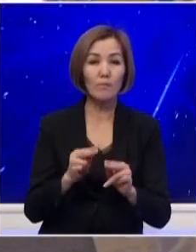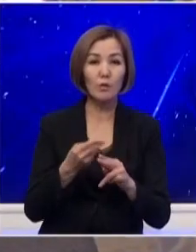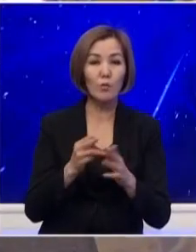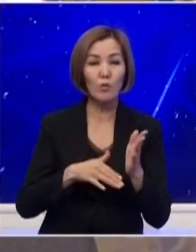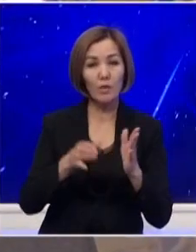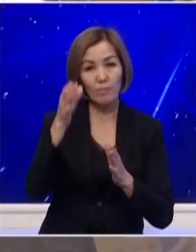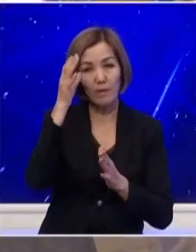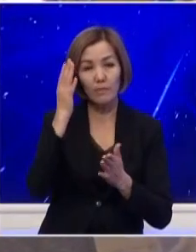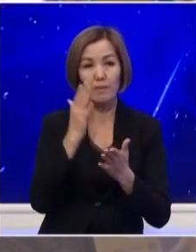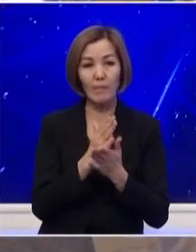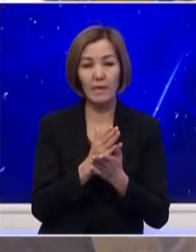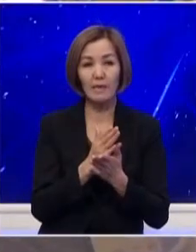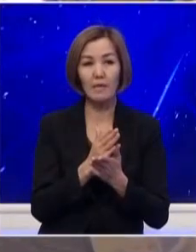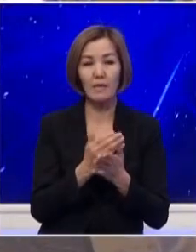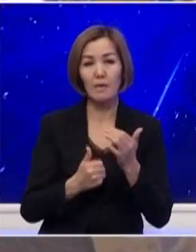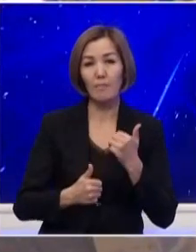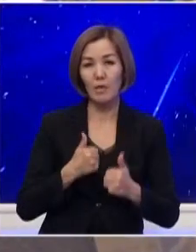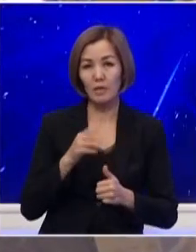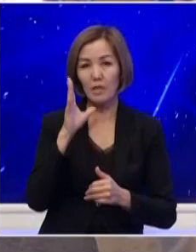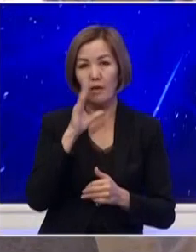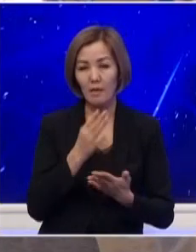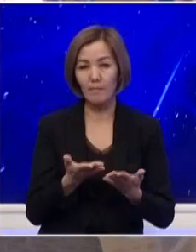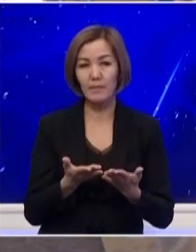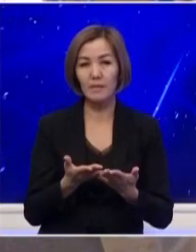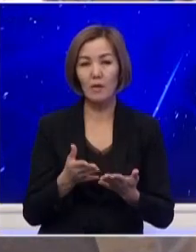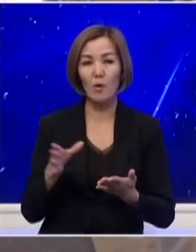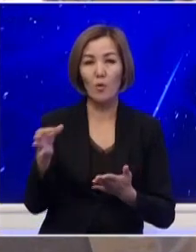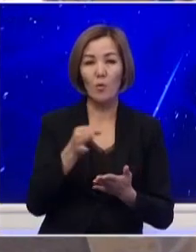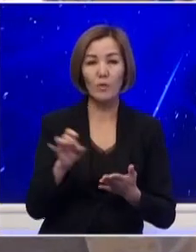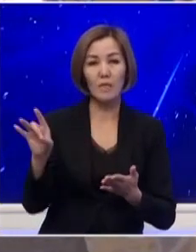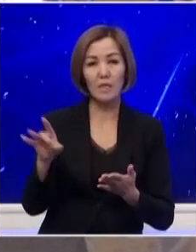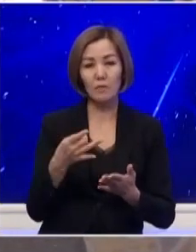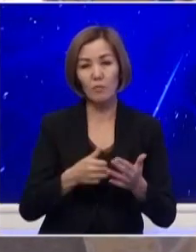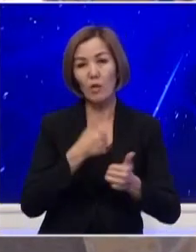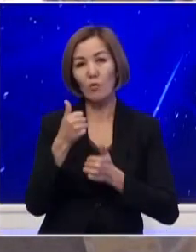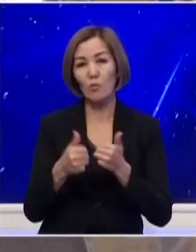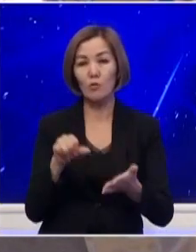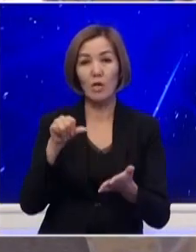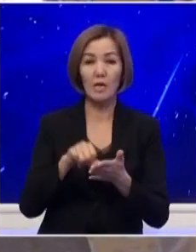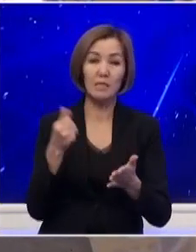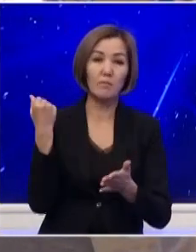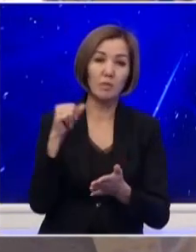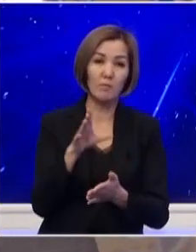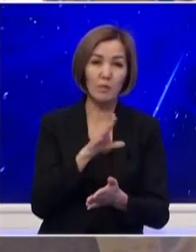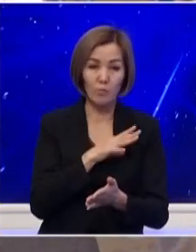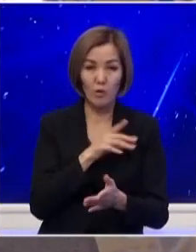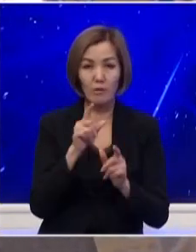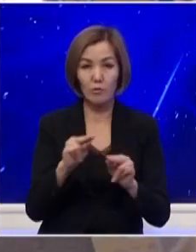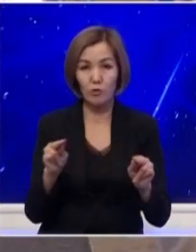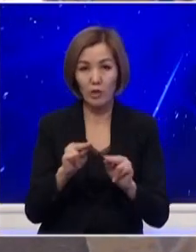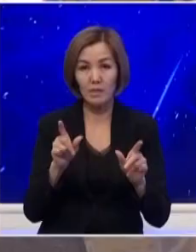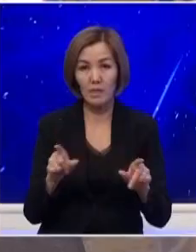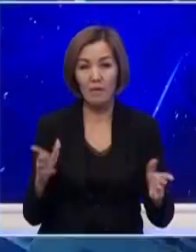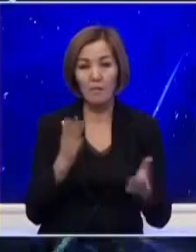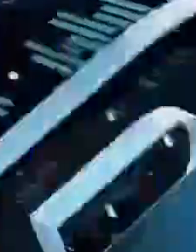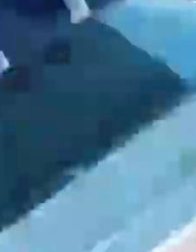Ол ұстаздарымыз қалалық, облыстық, республикалық конкурстарда қатысып, жүлделі орындар